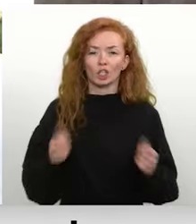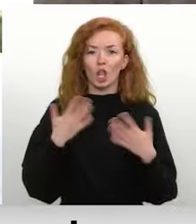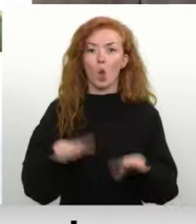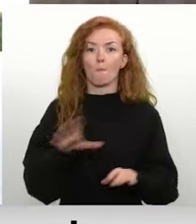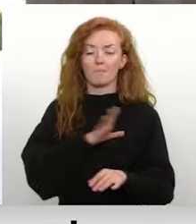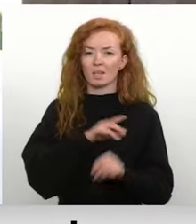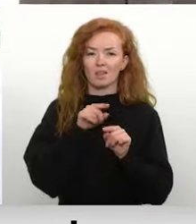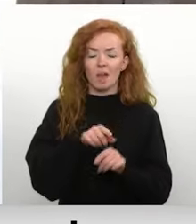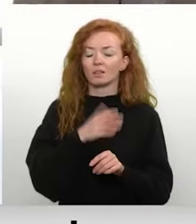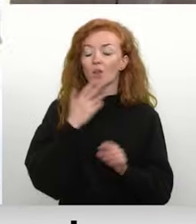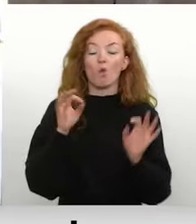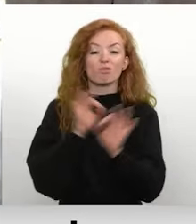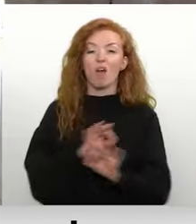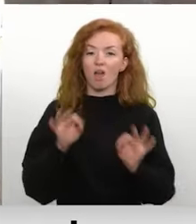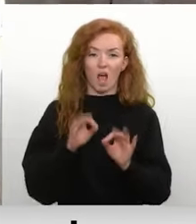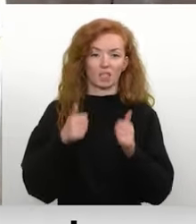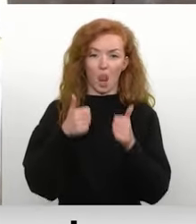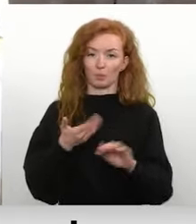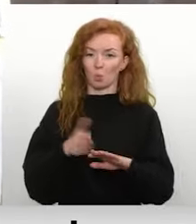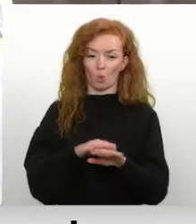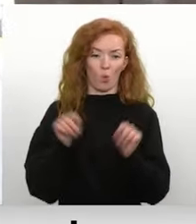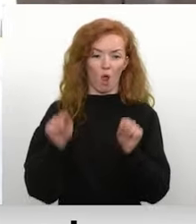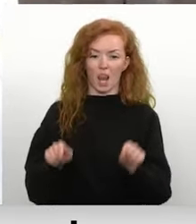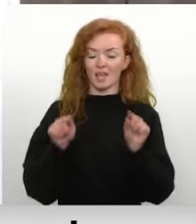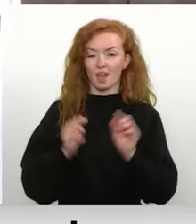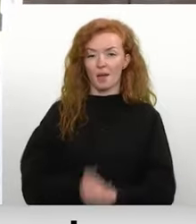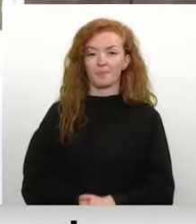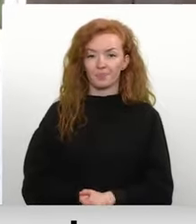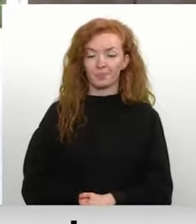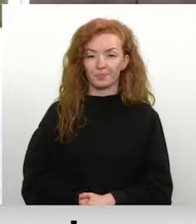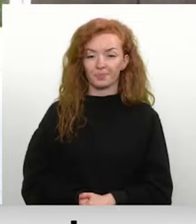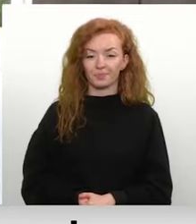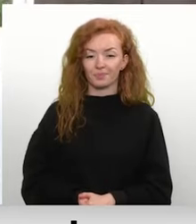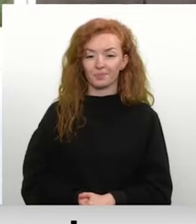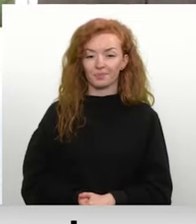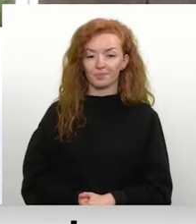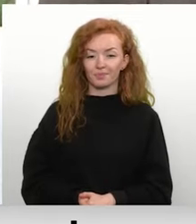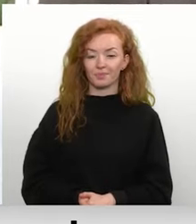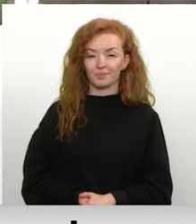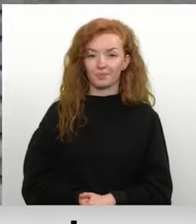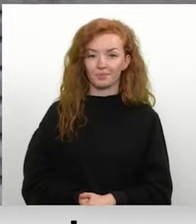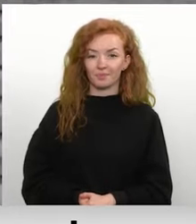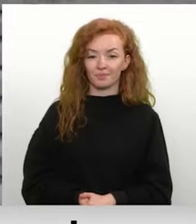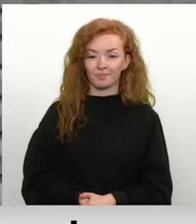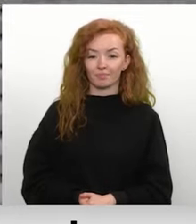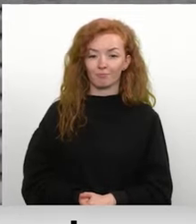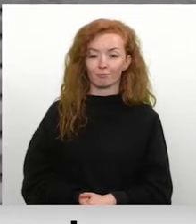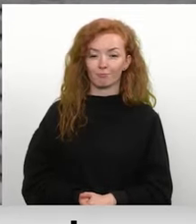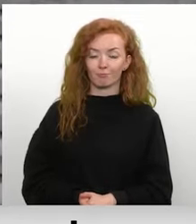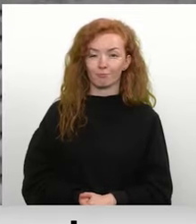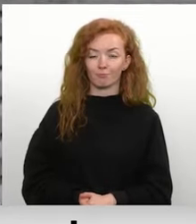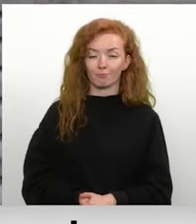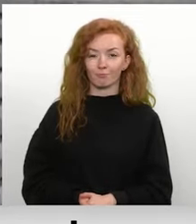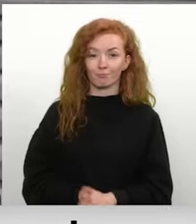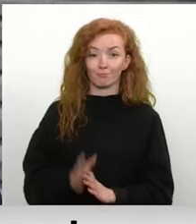manuprāt, tas nav bijis nekas labs Polijai. They didn't do anything good for Poland, in my opinion. I don't want to think about